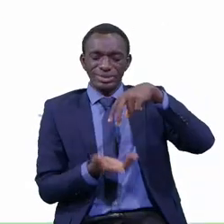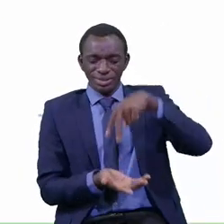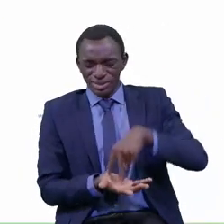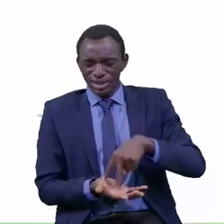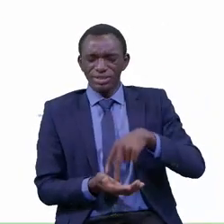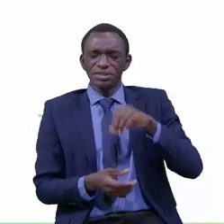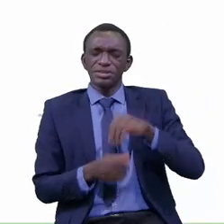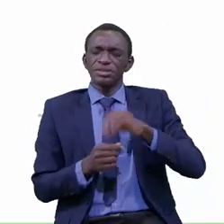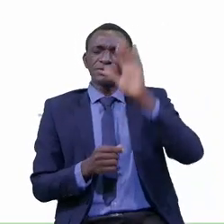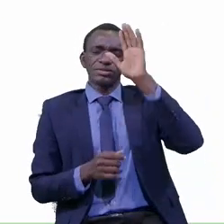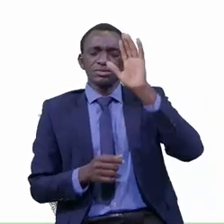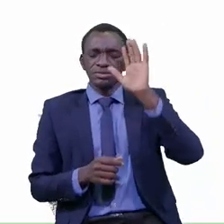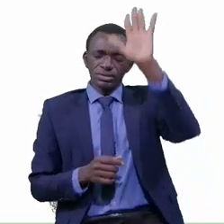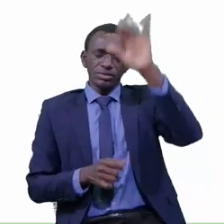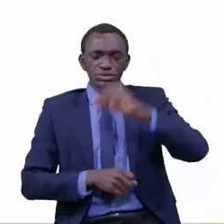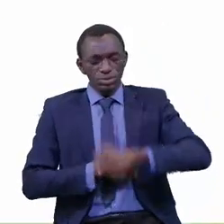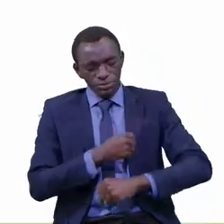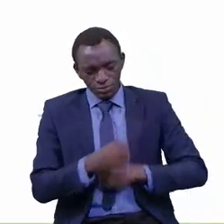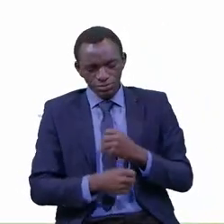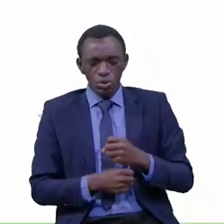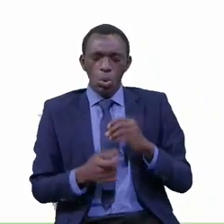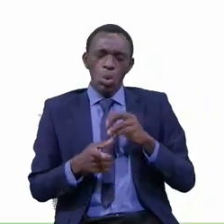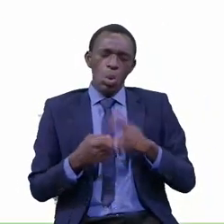Pour tenir dans la souffrance.